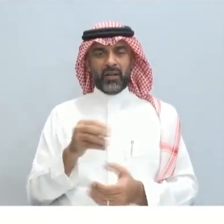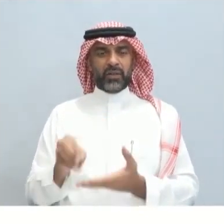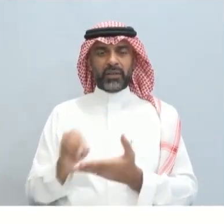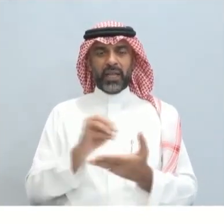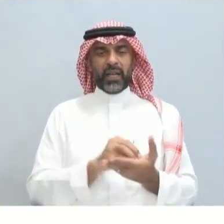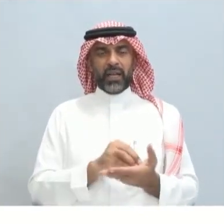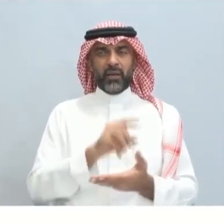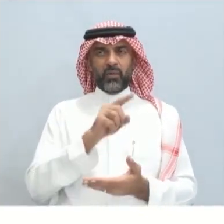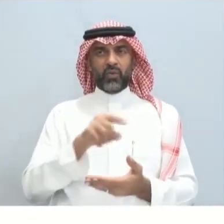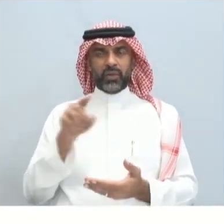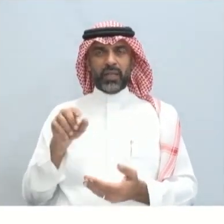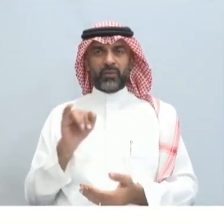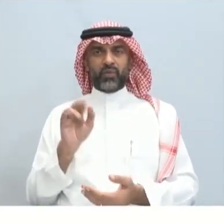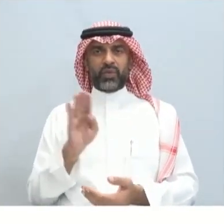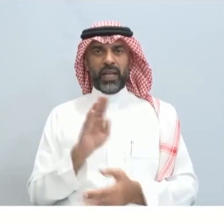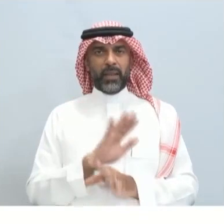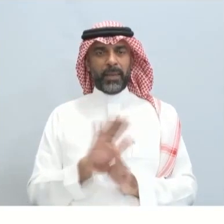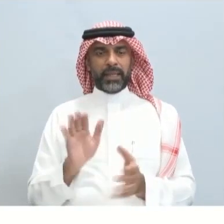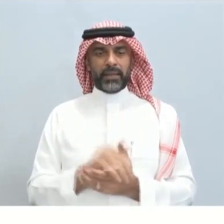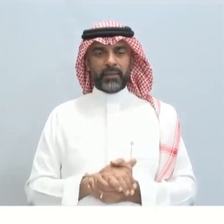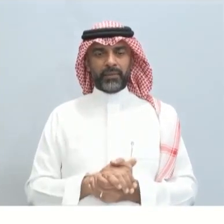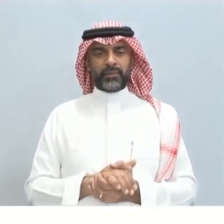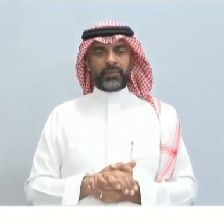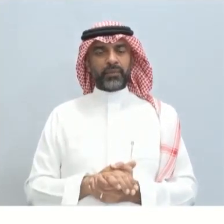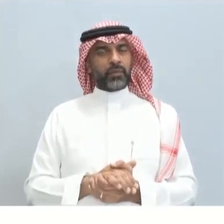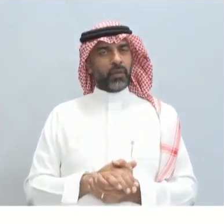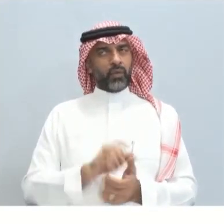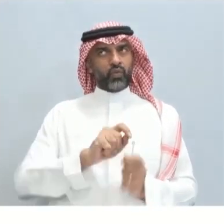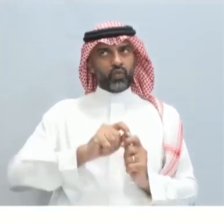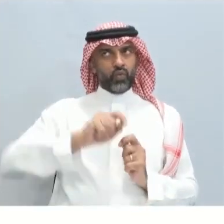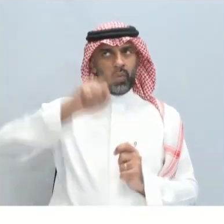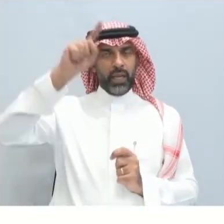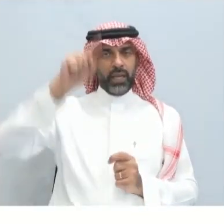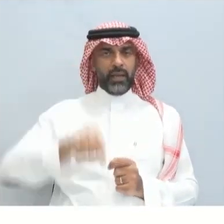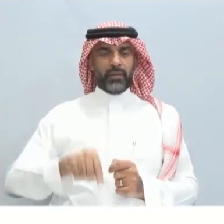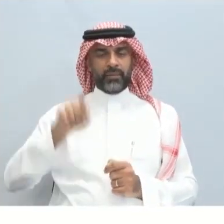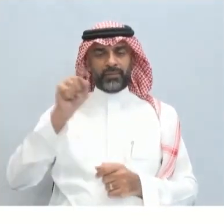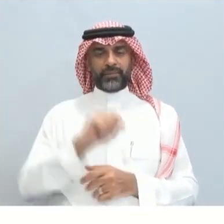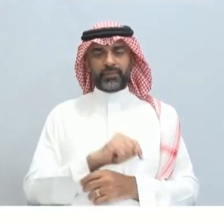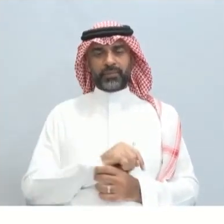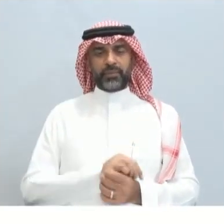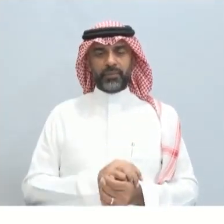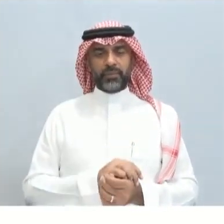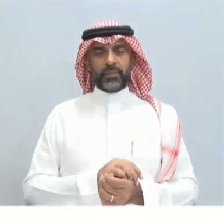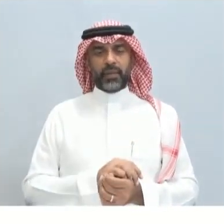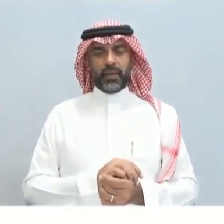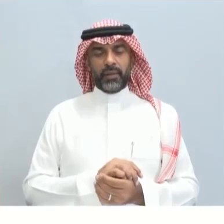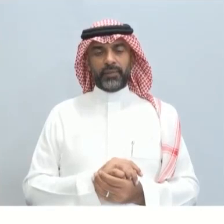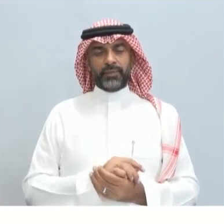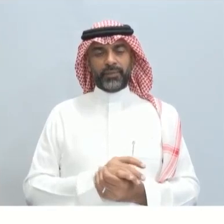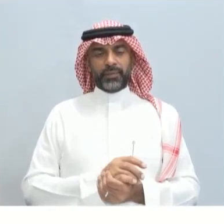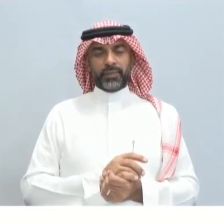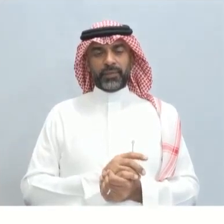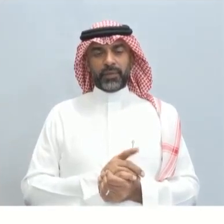المستعرضه فقط نعم احسنت تنقل ايضا الموجات الطوليه الموجات التي تنتقل خلال